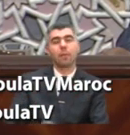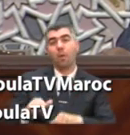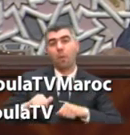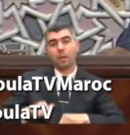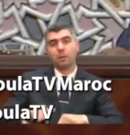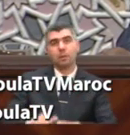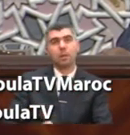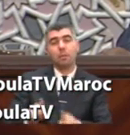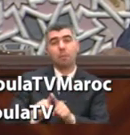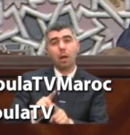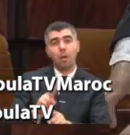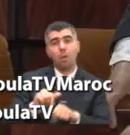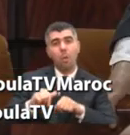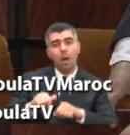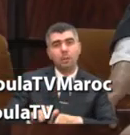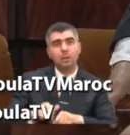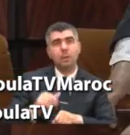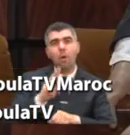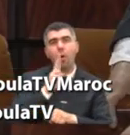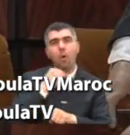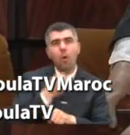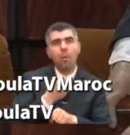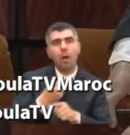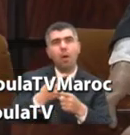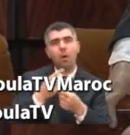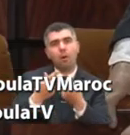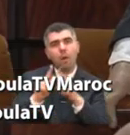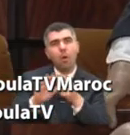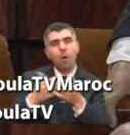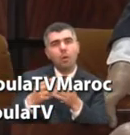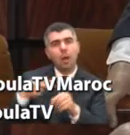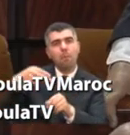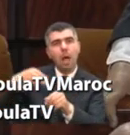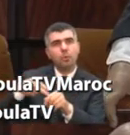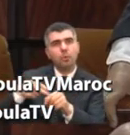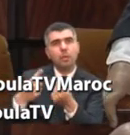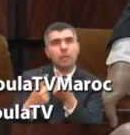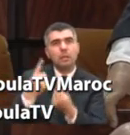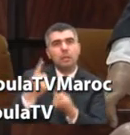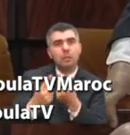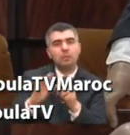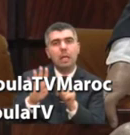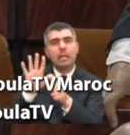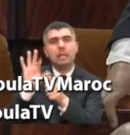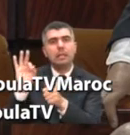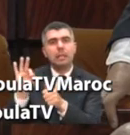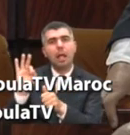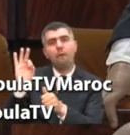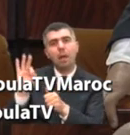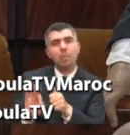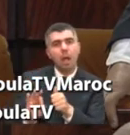الوزير، تدعي الحكومة بتحريرها لأسعار المواد النفطية السائلة والتي كانت تمثل أكثر نسبة من 60% من نفقات